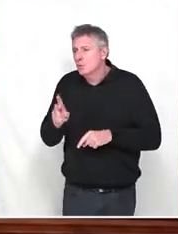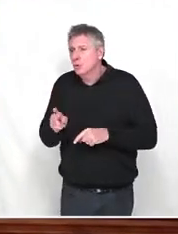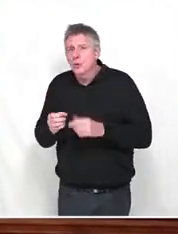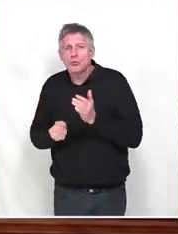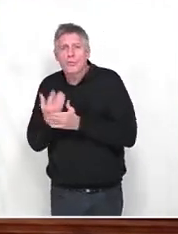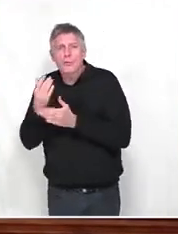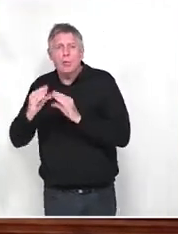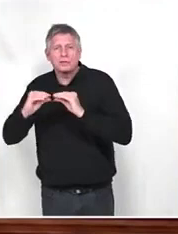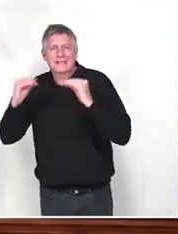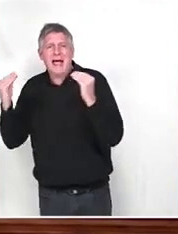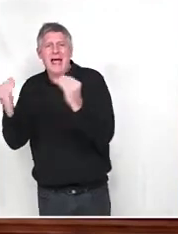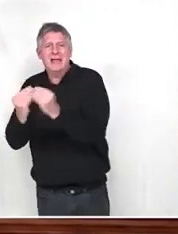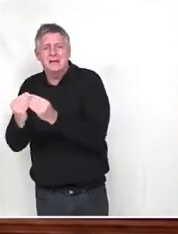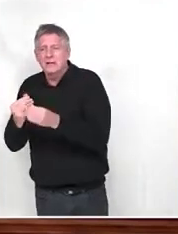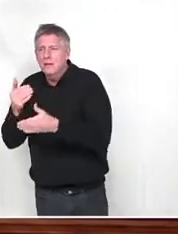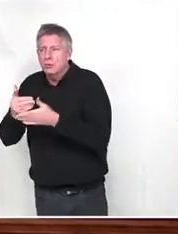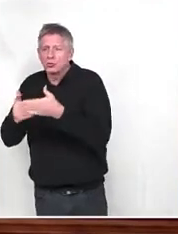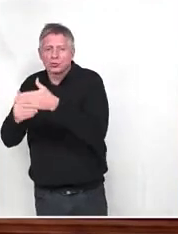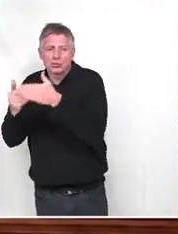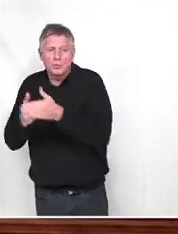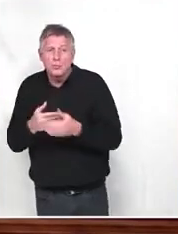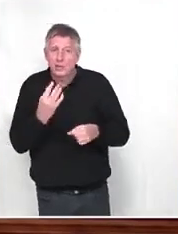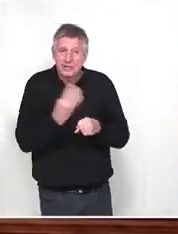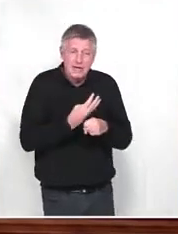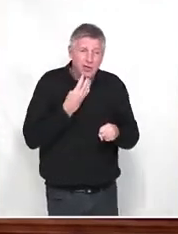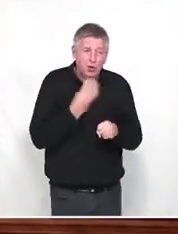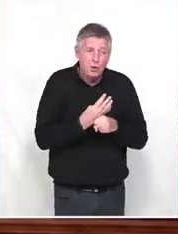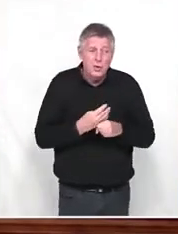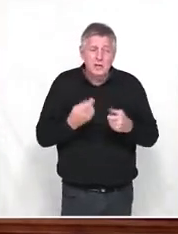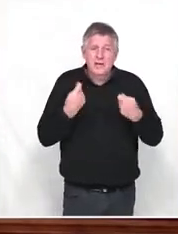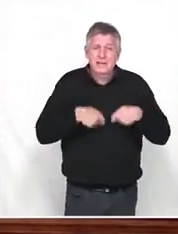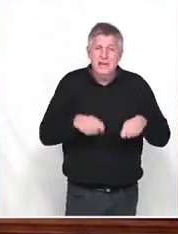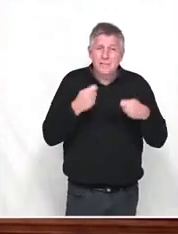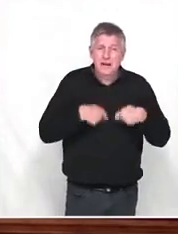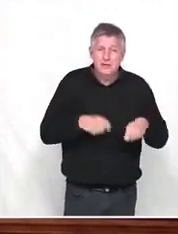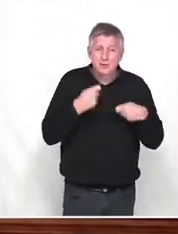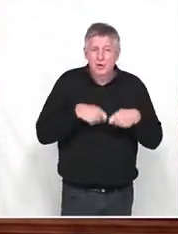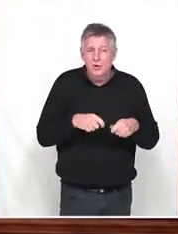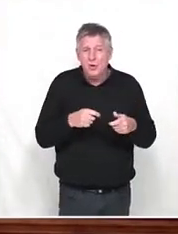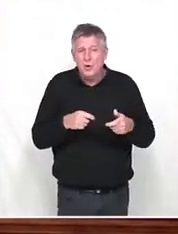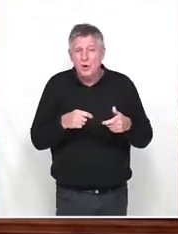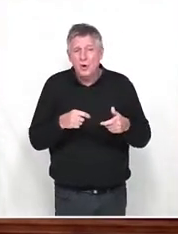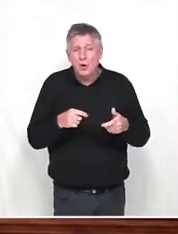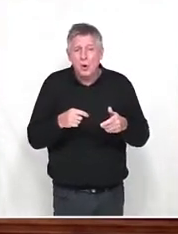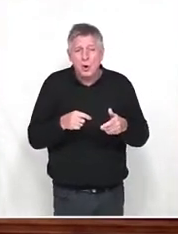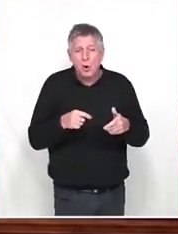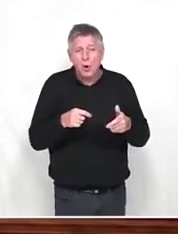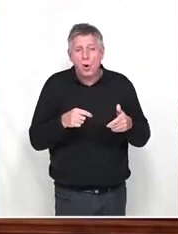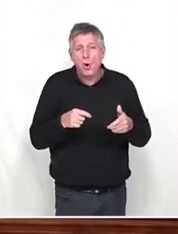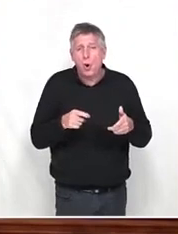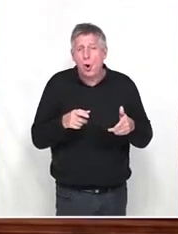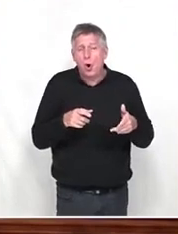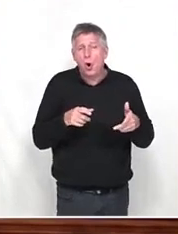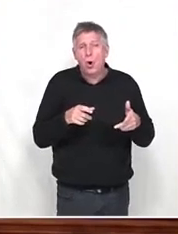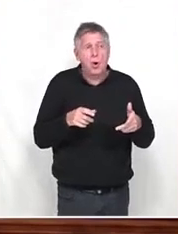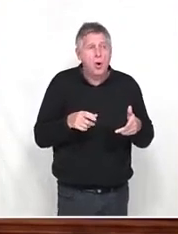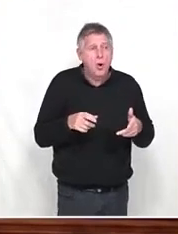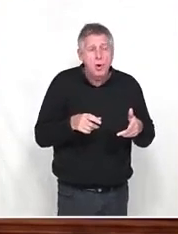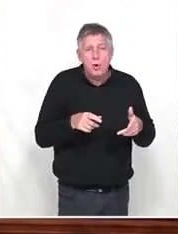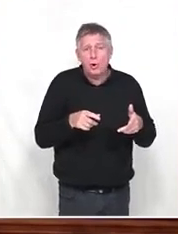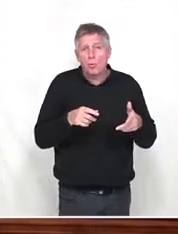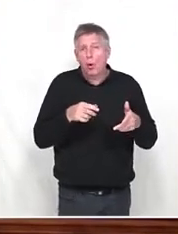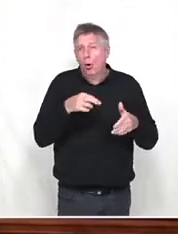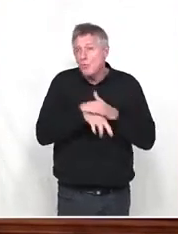stade, alors que nous augmentons depuis 4 ans les dépenses de gros entretiens renouvellement. Non mais j'en sais rien, j'essaye d'expliquer ce que c'est qu'une